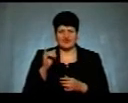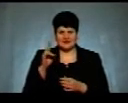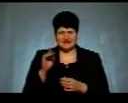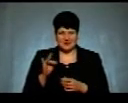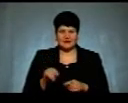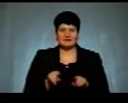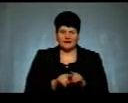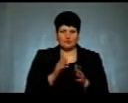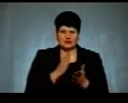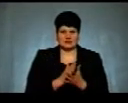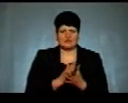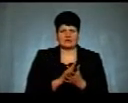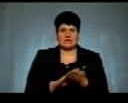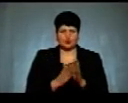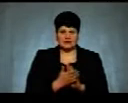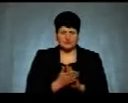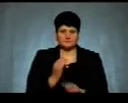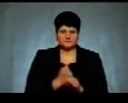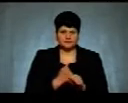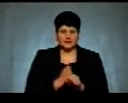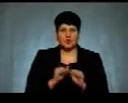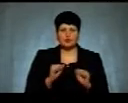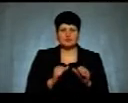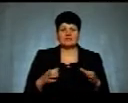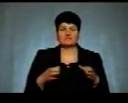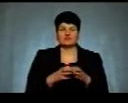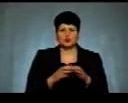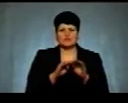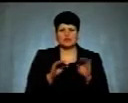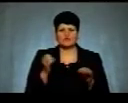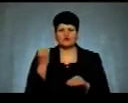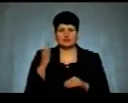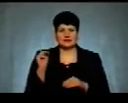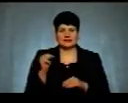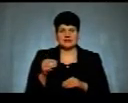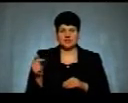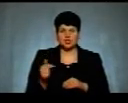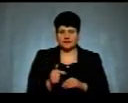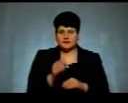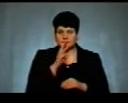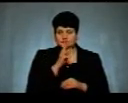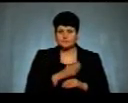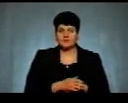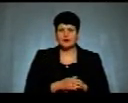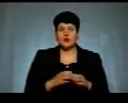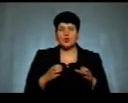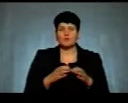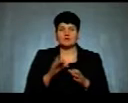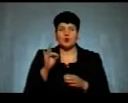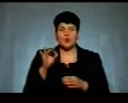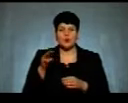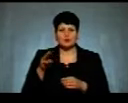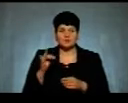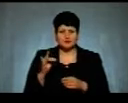військовослужбовці за контрактом. Командир взводу на рівні 14 тисяч гривень, командир роти